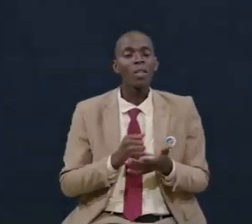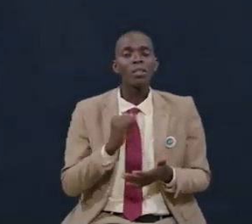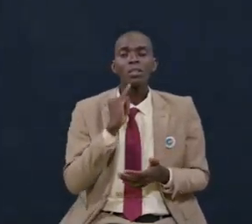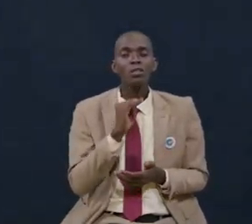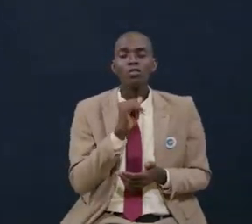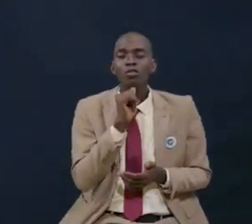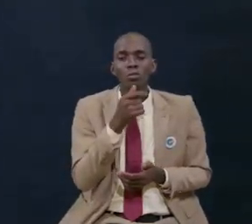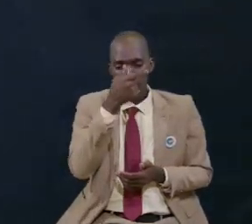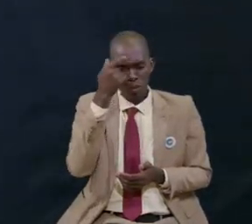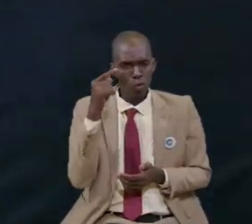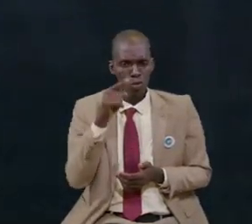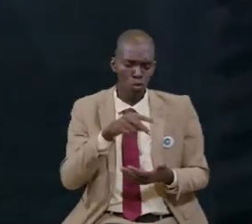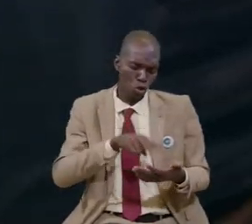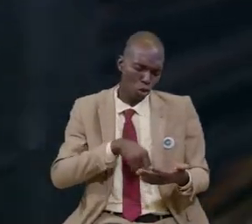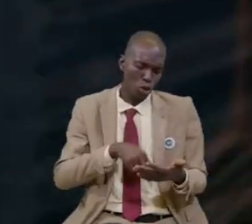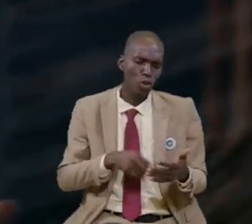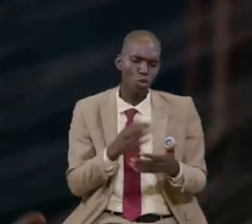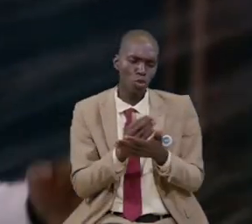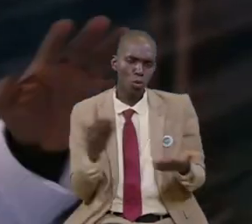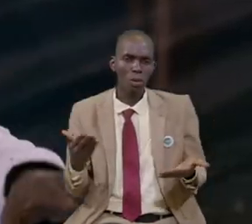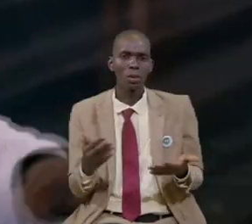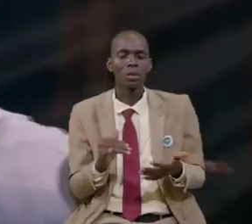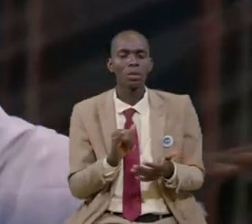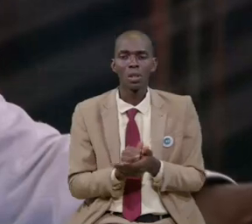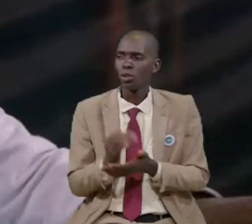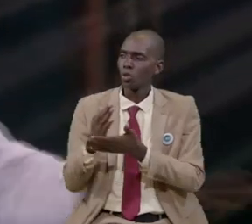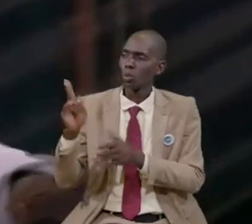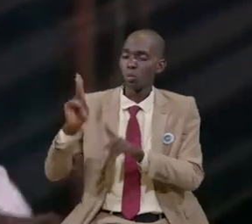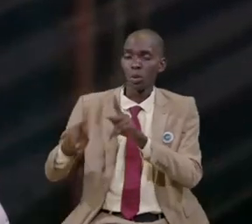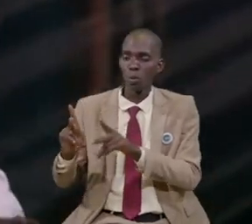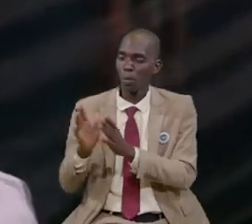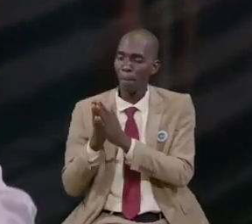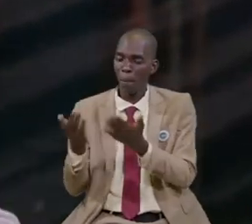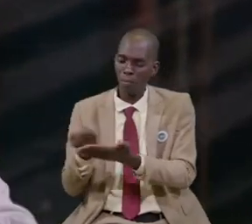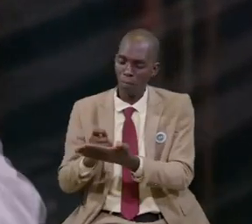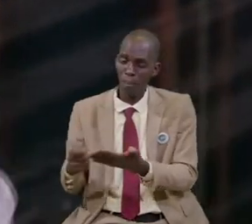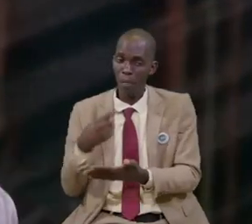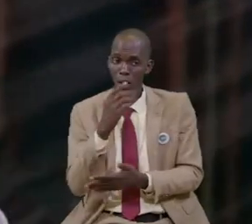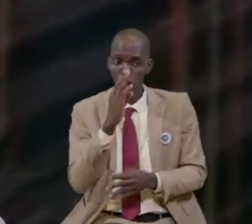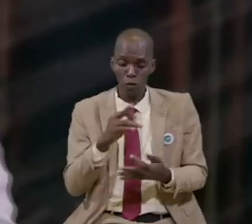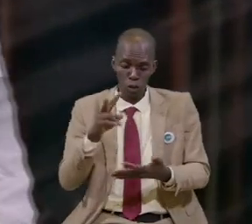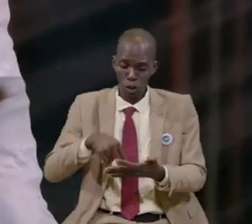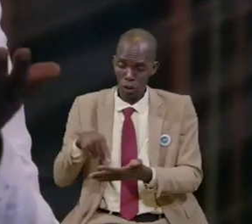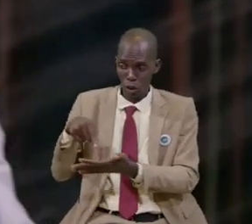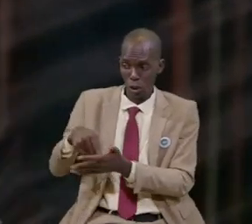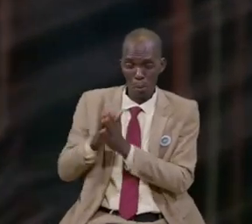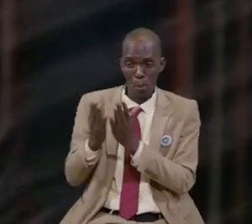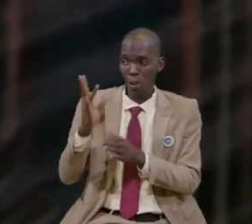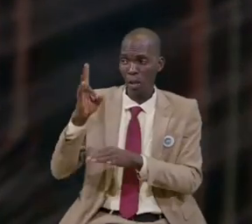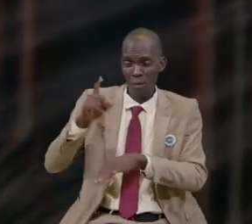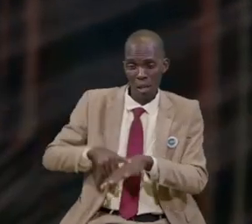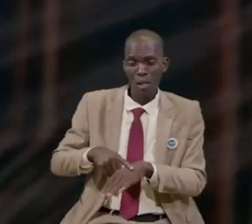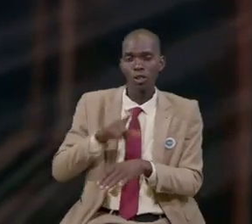Ce n'est pas en lisant quelque chose, les autres ont écrit ceci, que si tu lis ceci 3 fois, 7 fois, ta prière sera